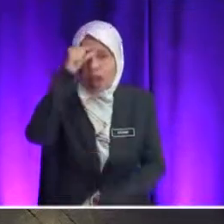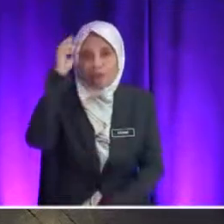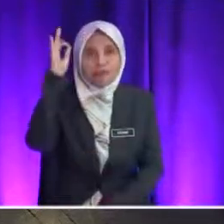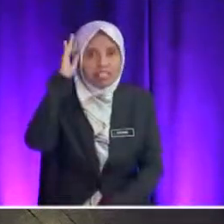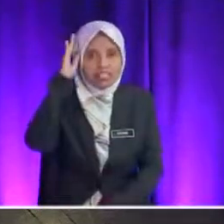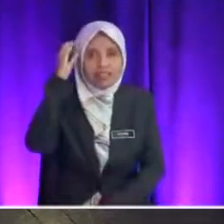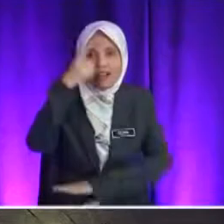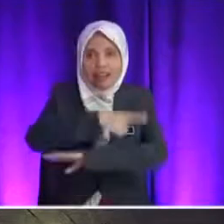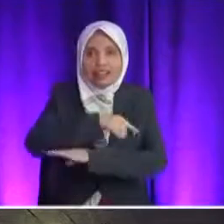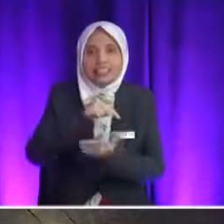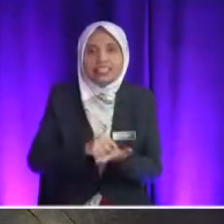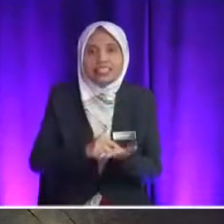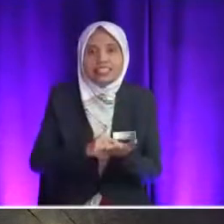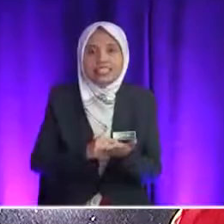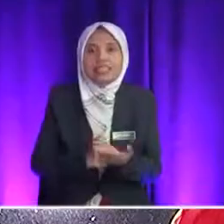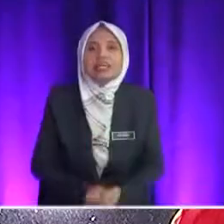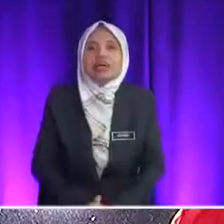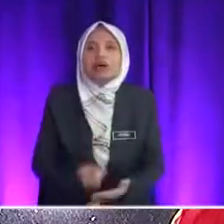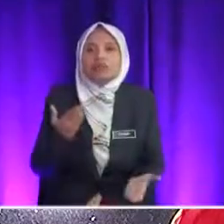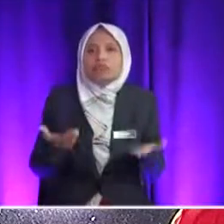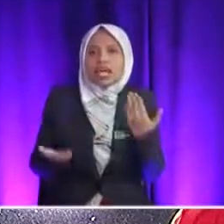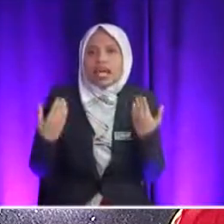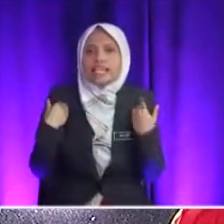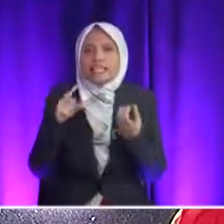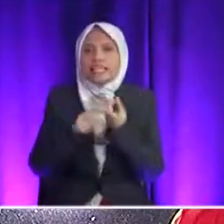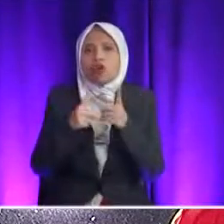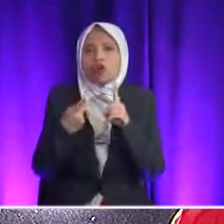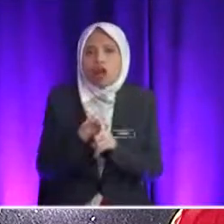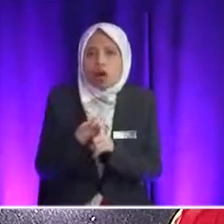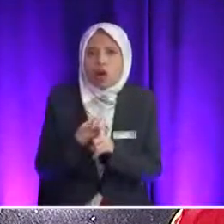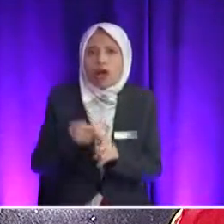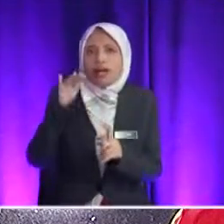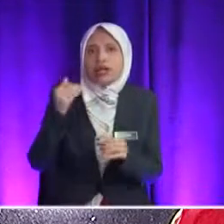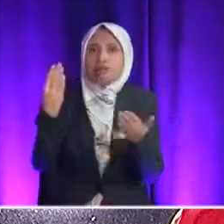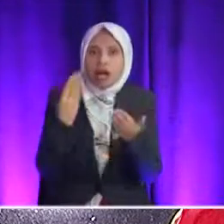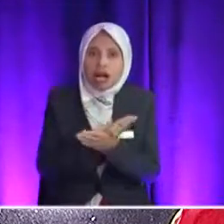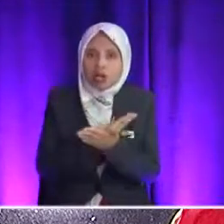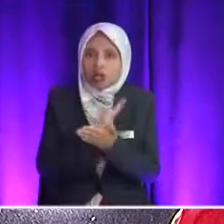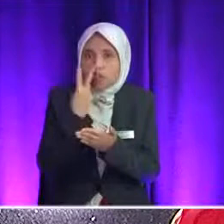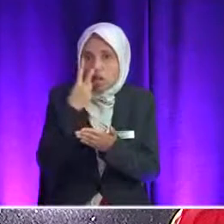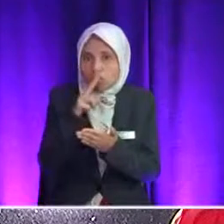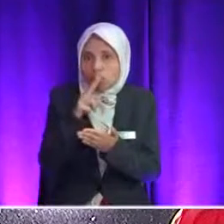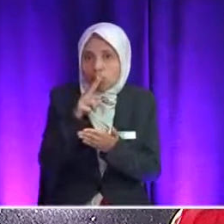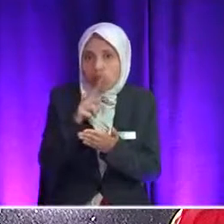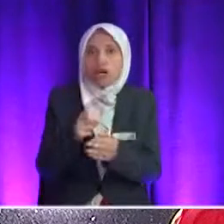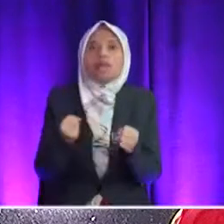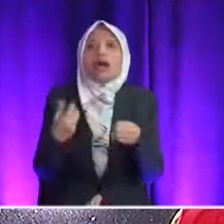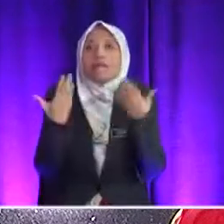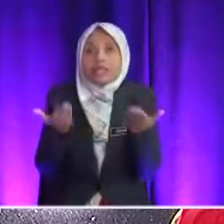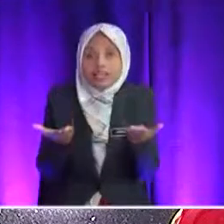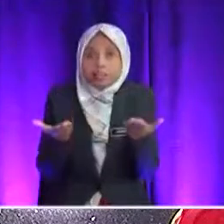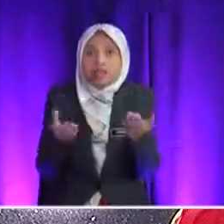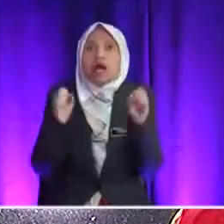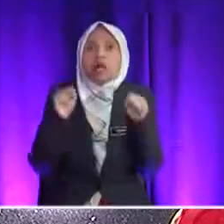gue hah dan hari ini mungkin ada di kalangan kaum kalau gitu yang baru saja menuntunnya terlepas amnesia episode kali ini